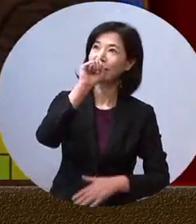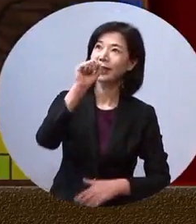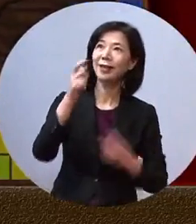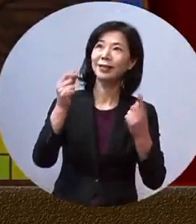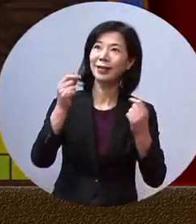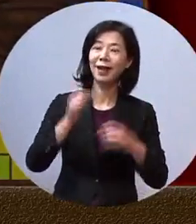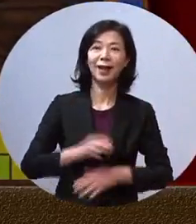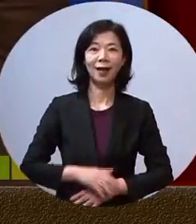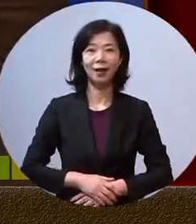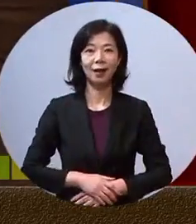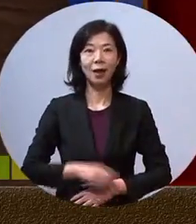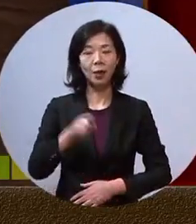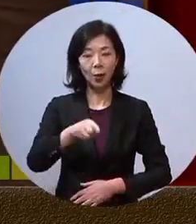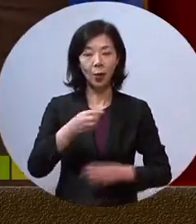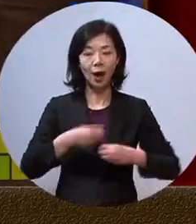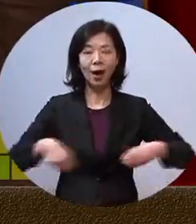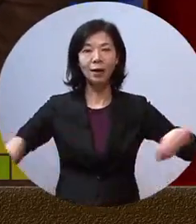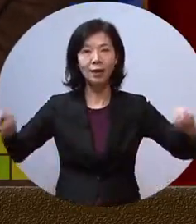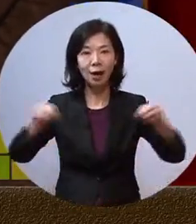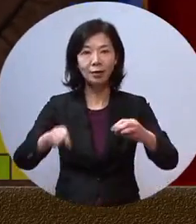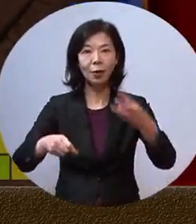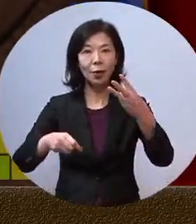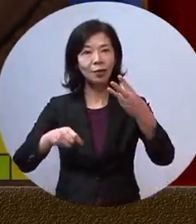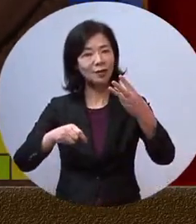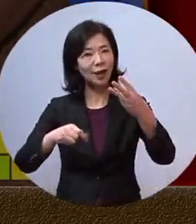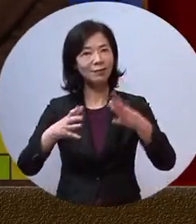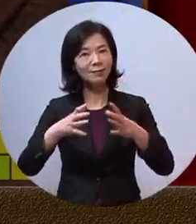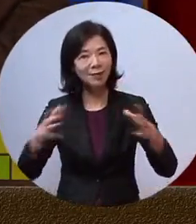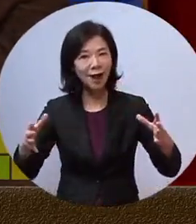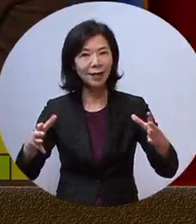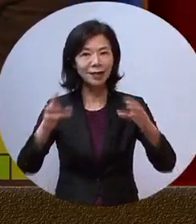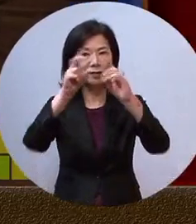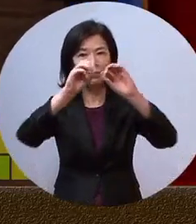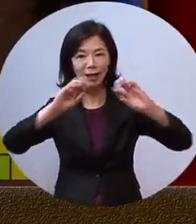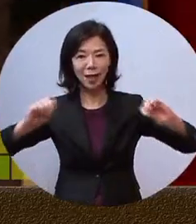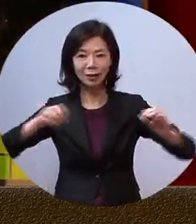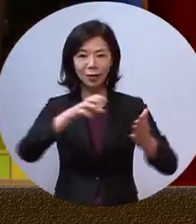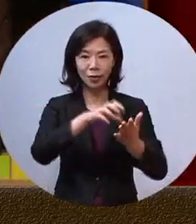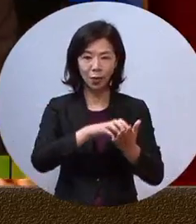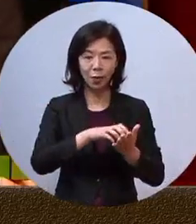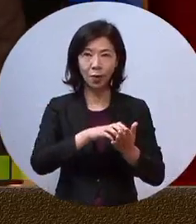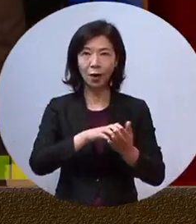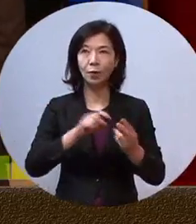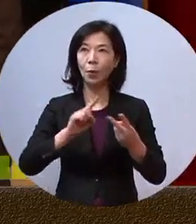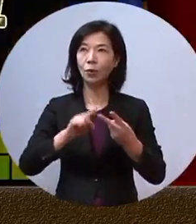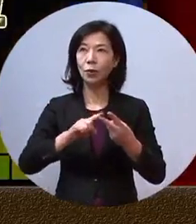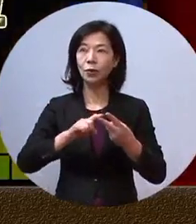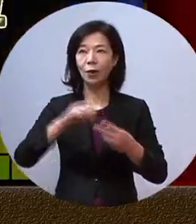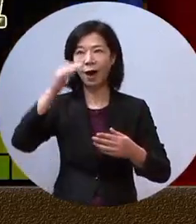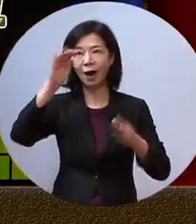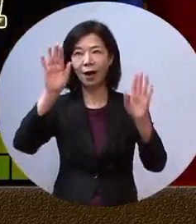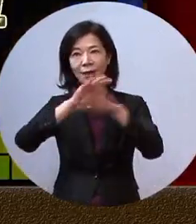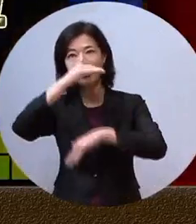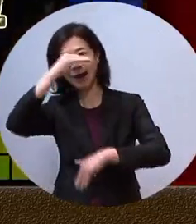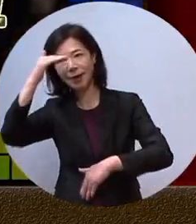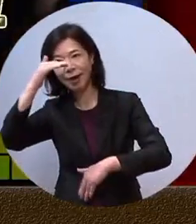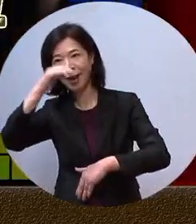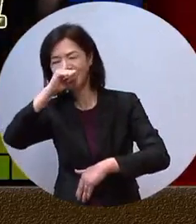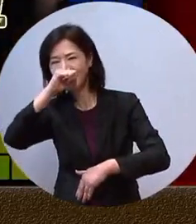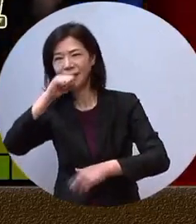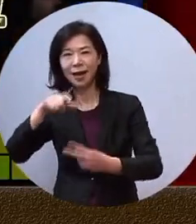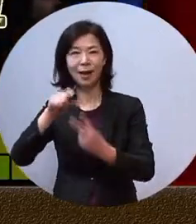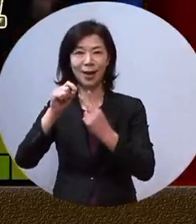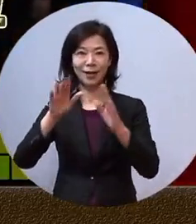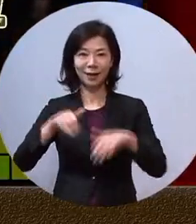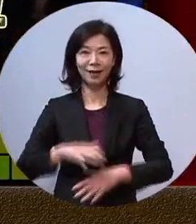こそ関東三大イルミネーションで、 そうなんですよ。 あとは、夜景遺産ですから その他第2